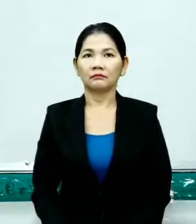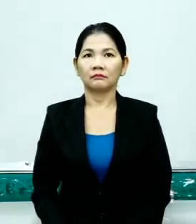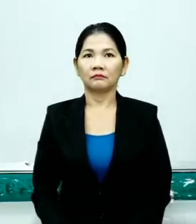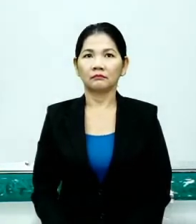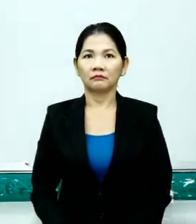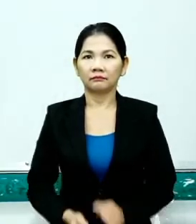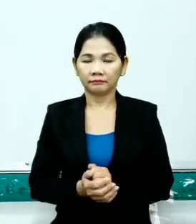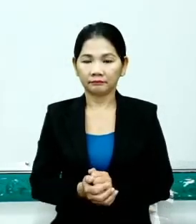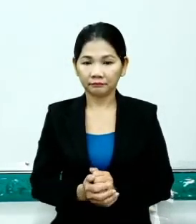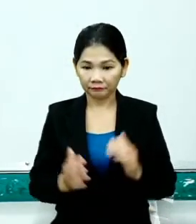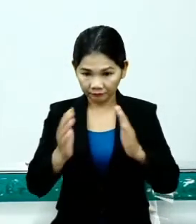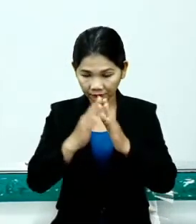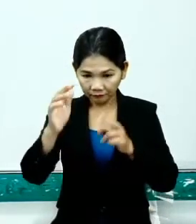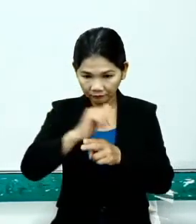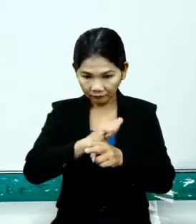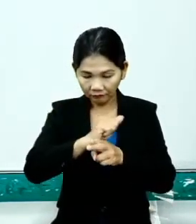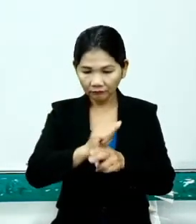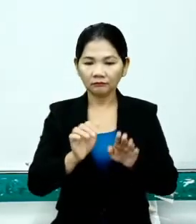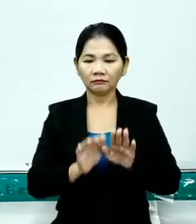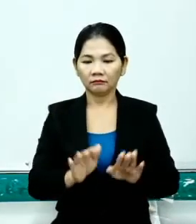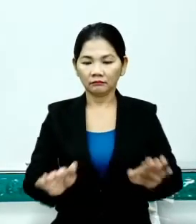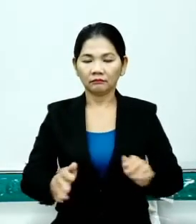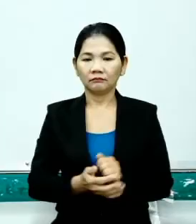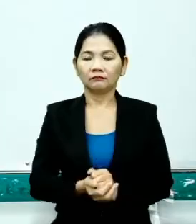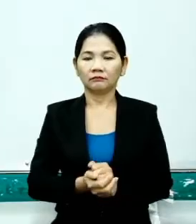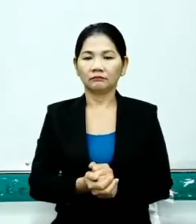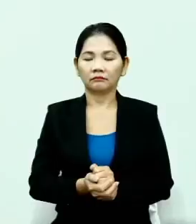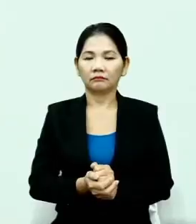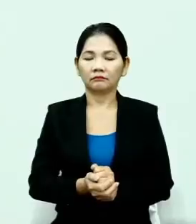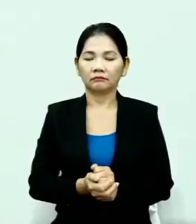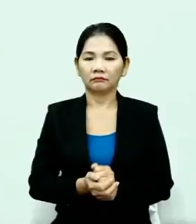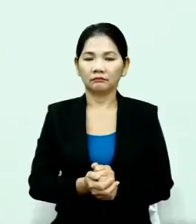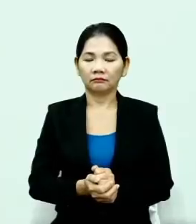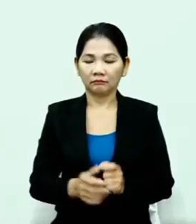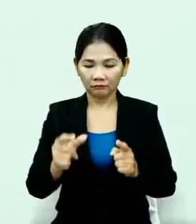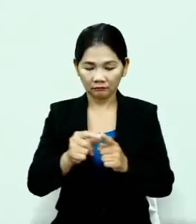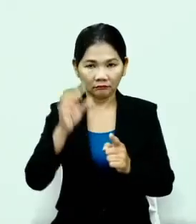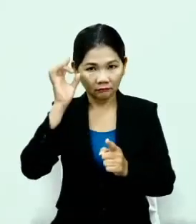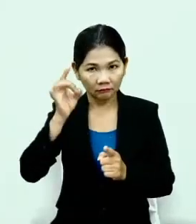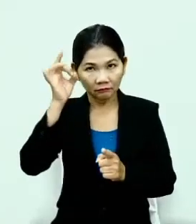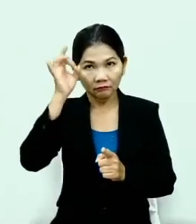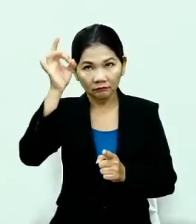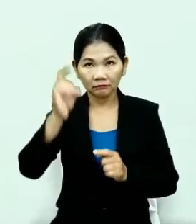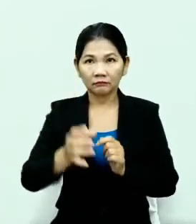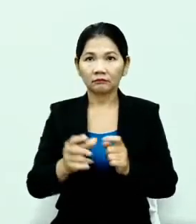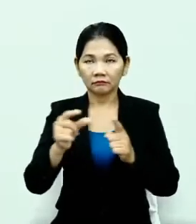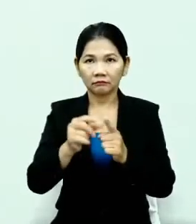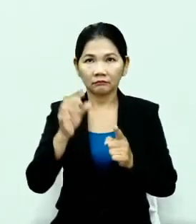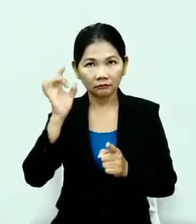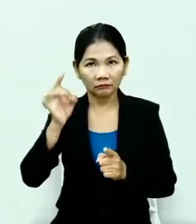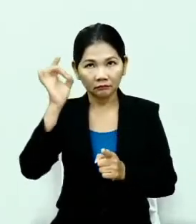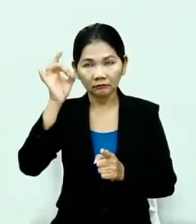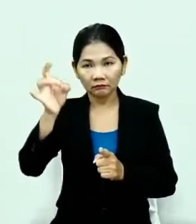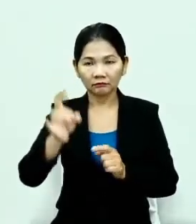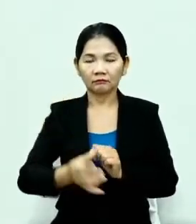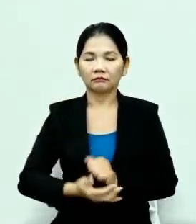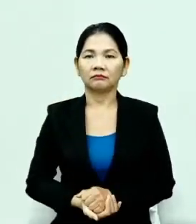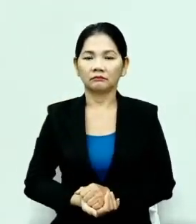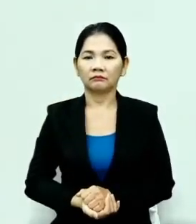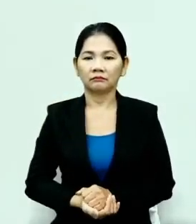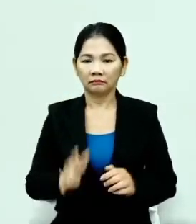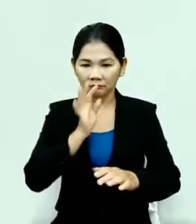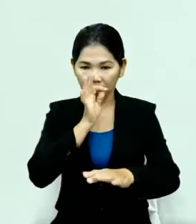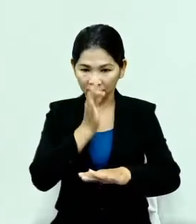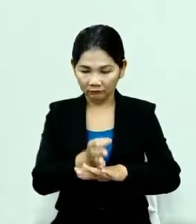Ta, chẳng thích cắt tiền ở cửu cửa ai con. Chà, cho rốt bình dụt bịa. Chà, cho bình dụt bịa. Chà, vị